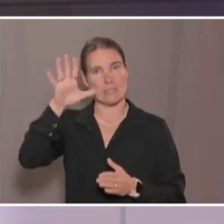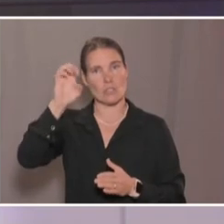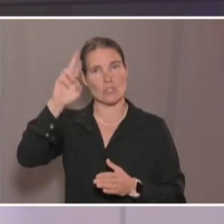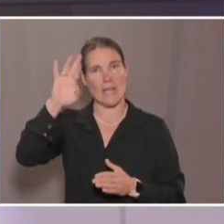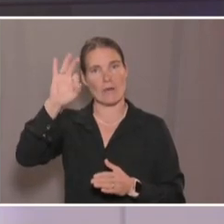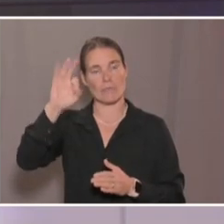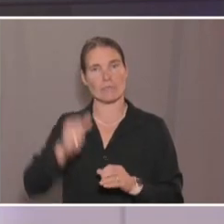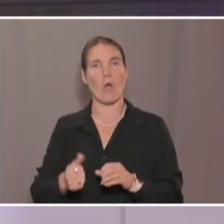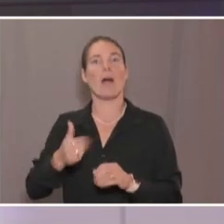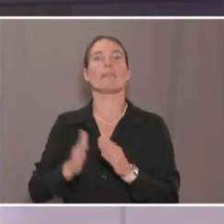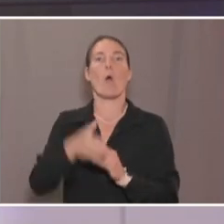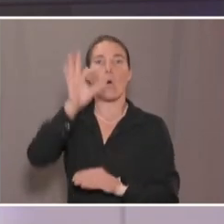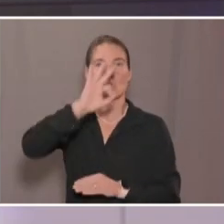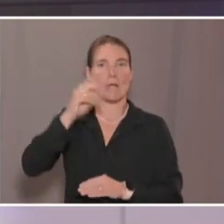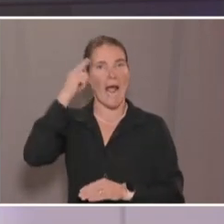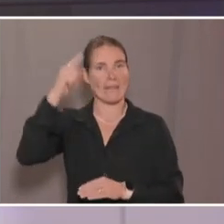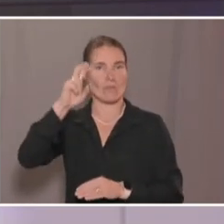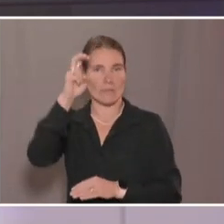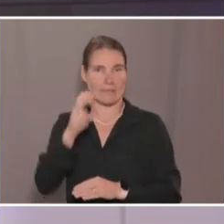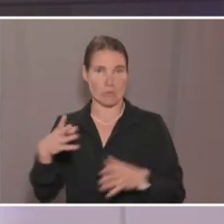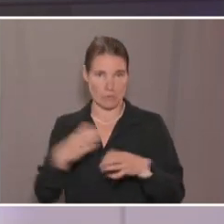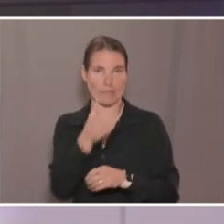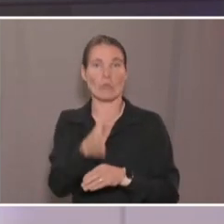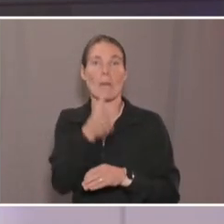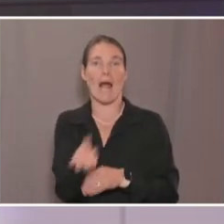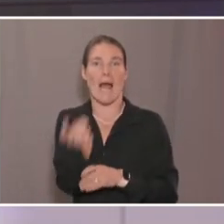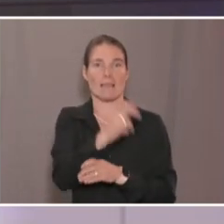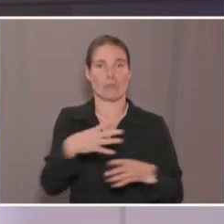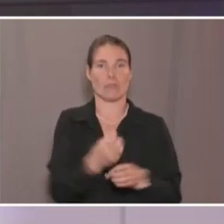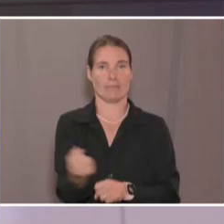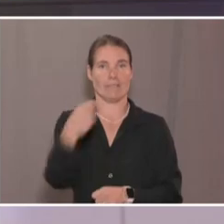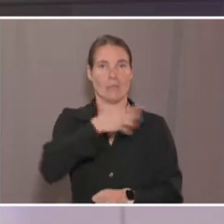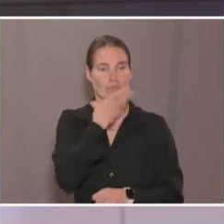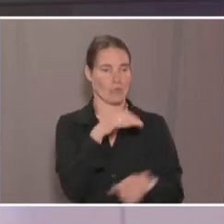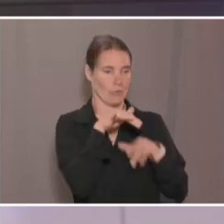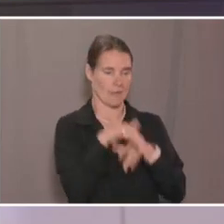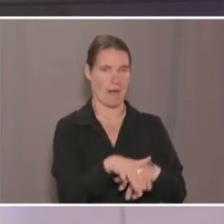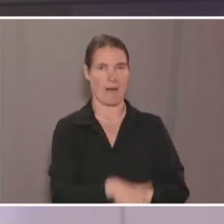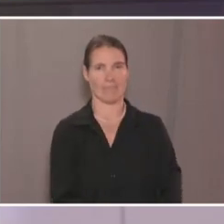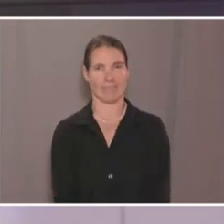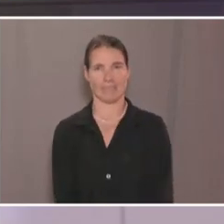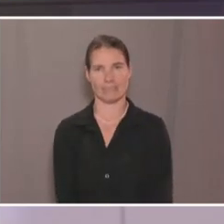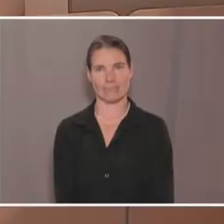Hochschulratsvorsitzender, hat es jetzt aus der Bahn hierher geschafft, schön, dass Sie da sind. Ja.